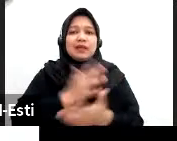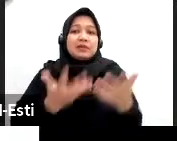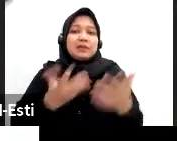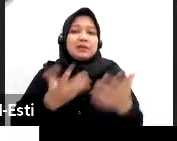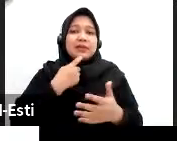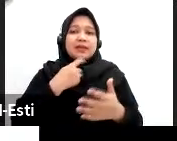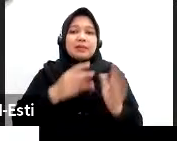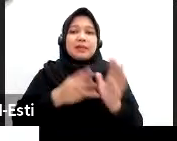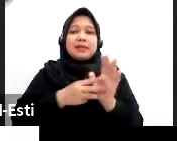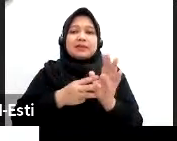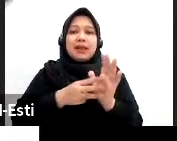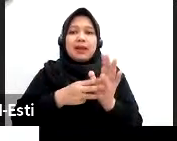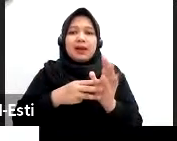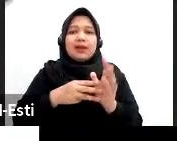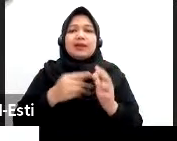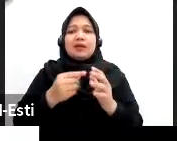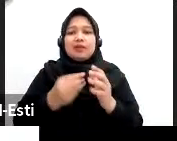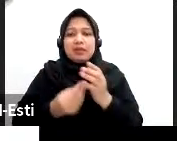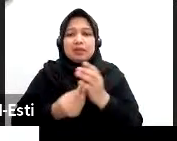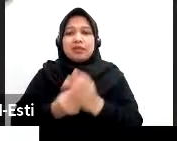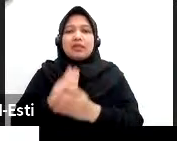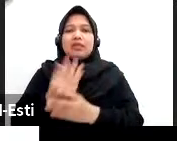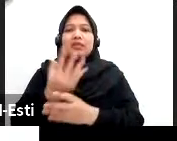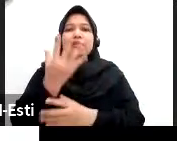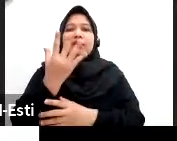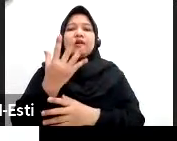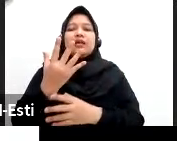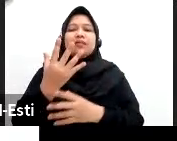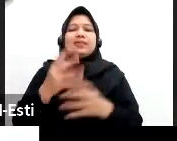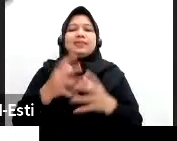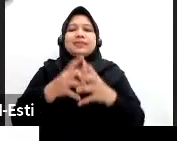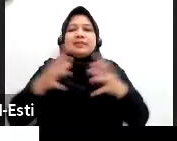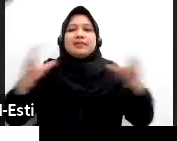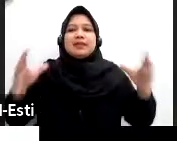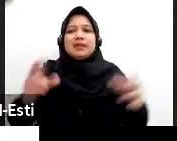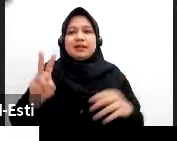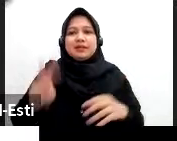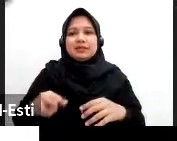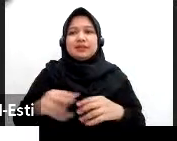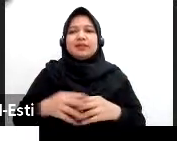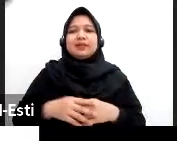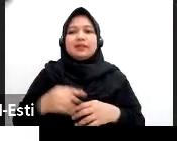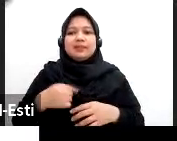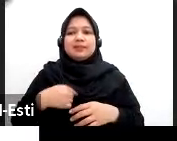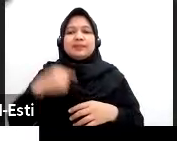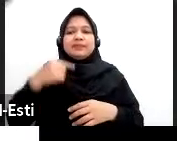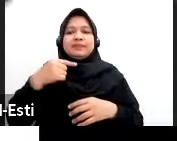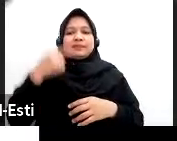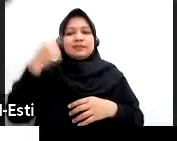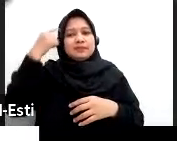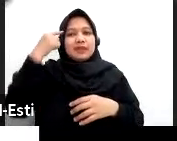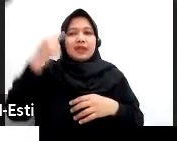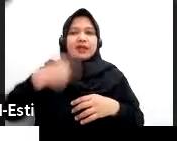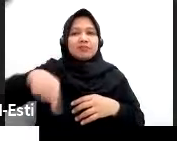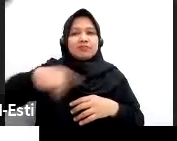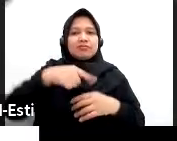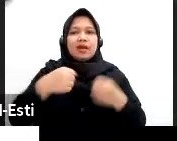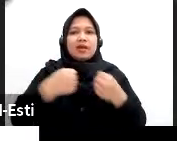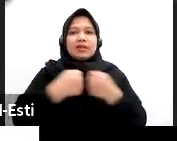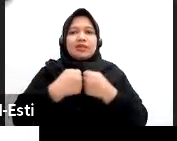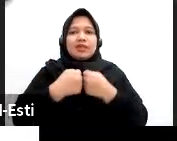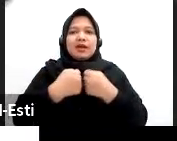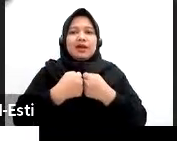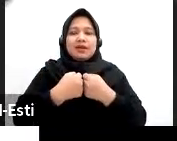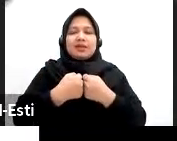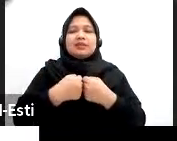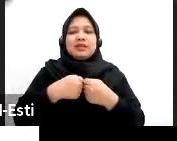pasti akan tumbuh lebih lebih luas gitu Jadi saya kira ini yang jadi tantangan bagi kita semua jadi dari sisi bisnis